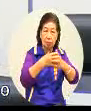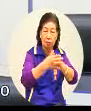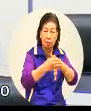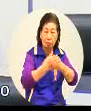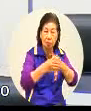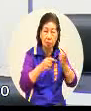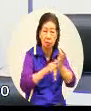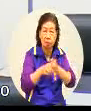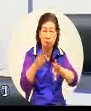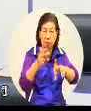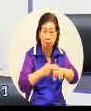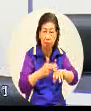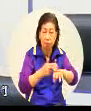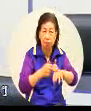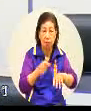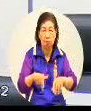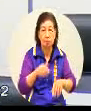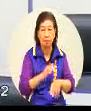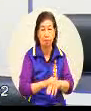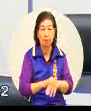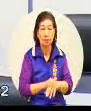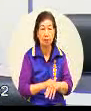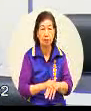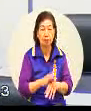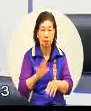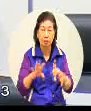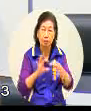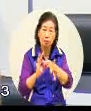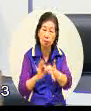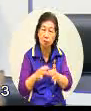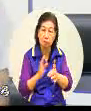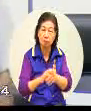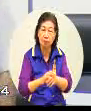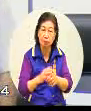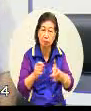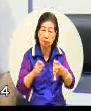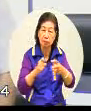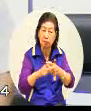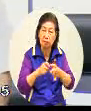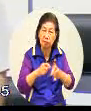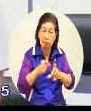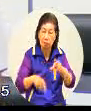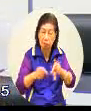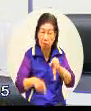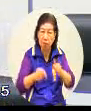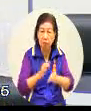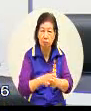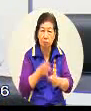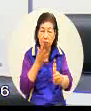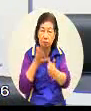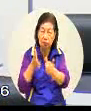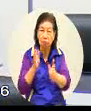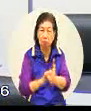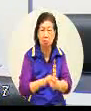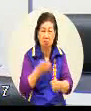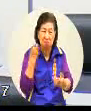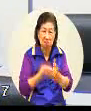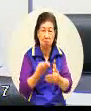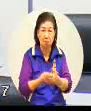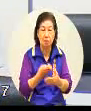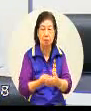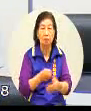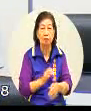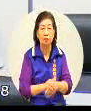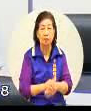问这个哪里知，问这个相关的业者，讲个生态是啥货，足严重吗？问个讲足严重，生态